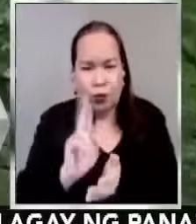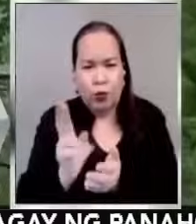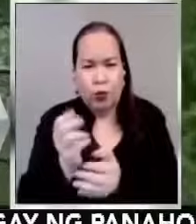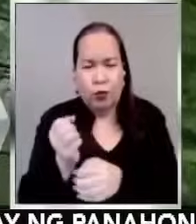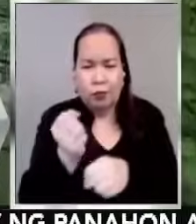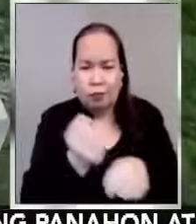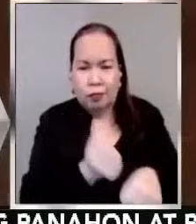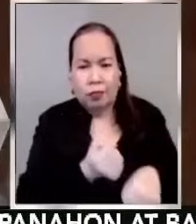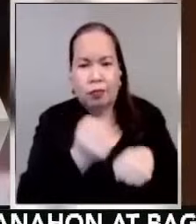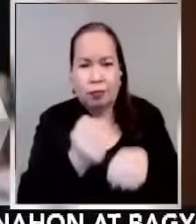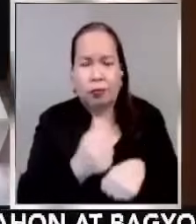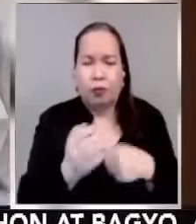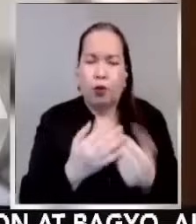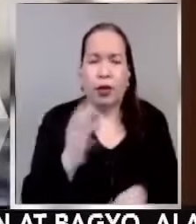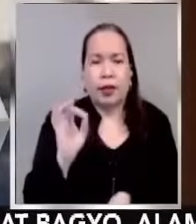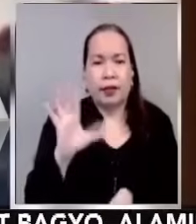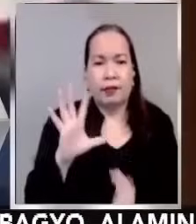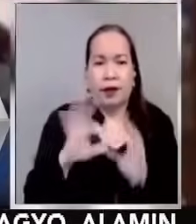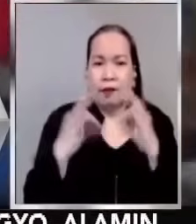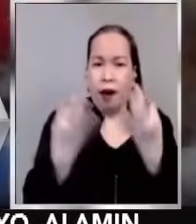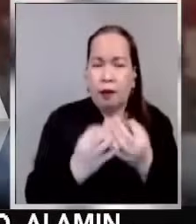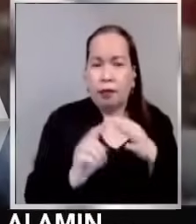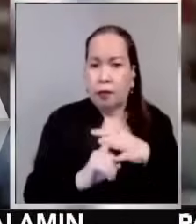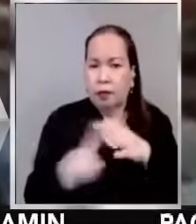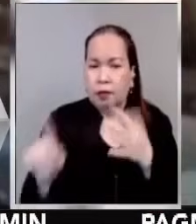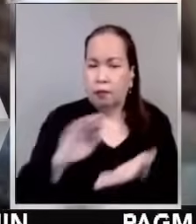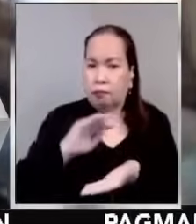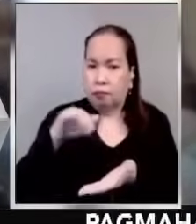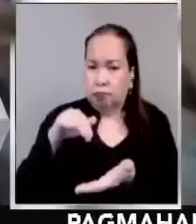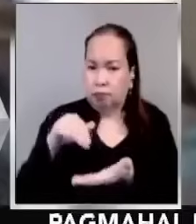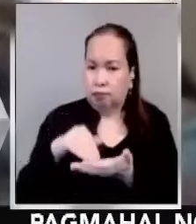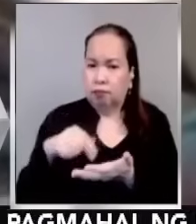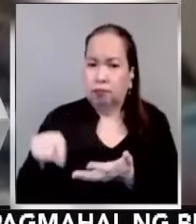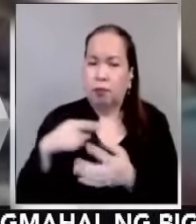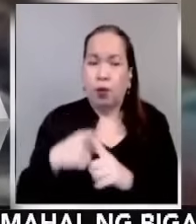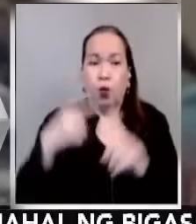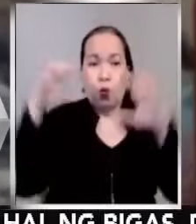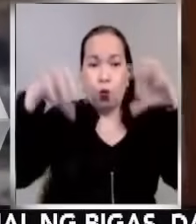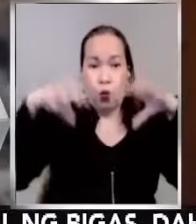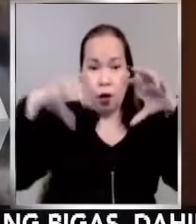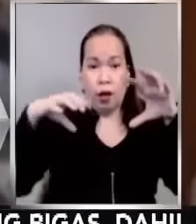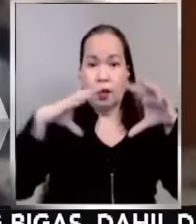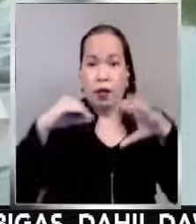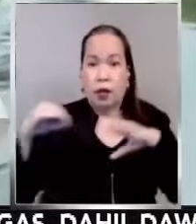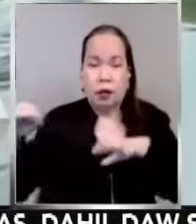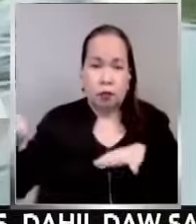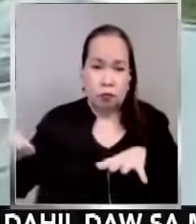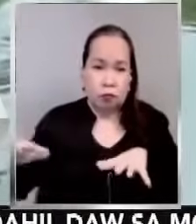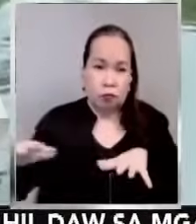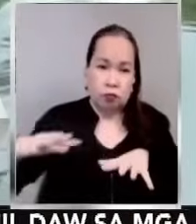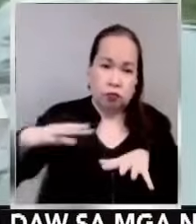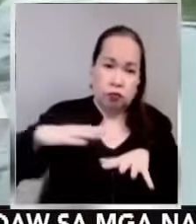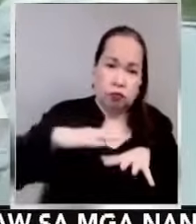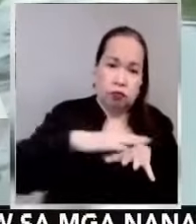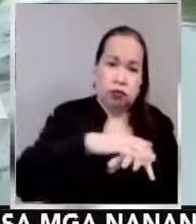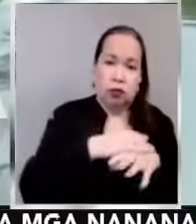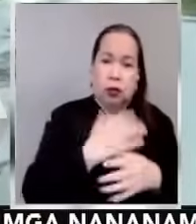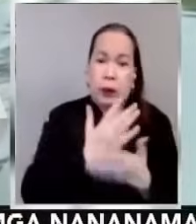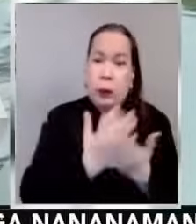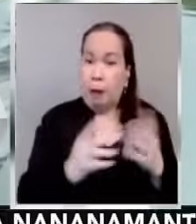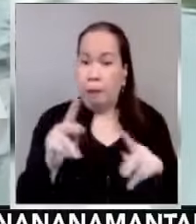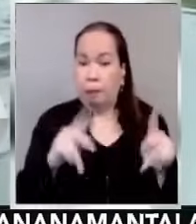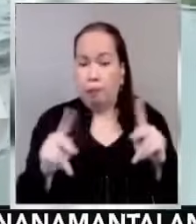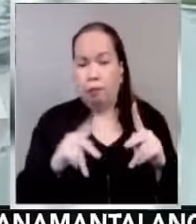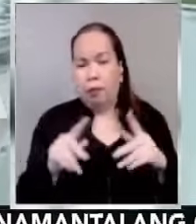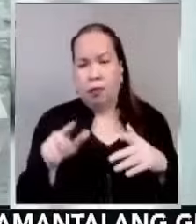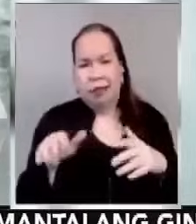ang inilikas. Dahil sa pag-uulan na nasabayan pa ng high tide, may mga residenteng lumikas at nagtungo sa evacuation